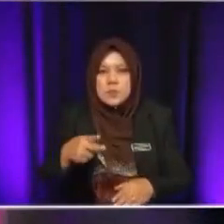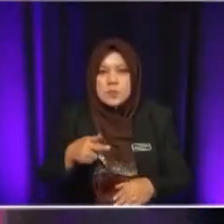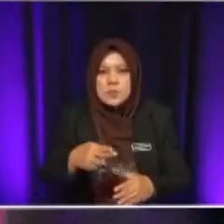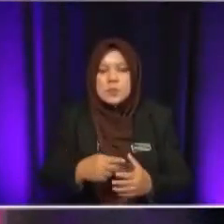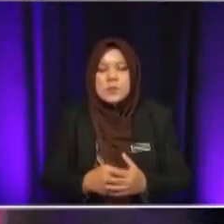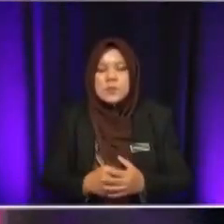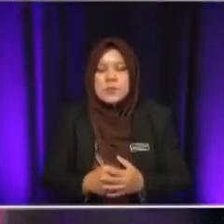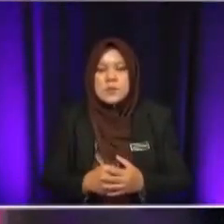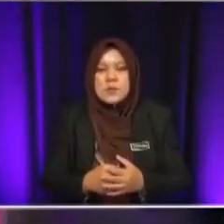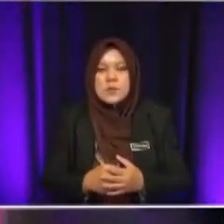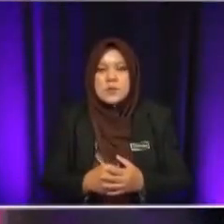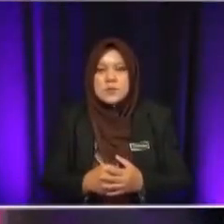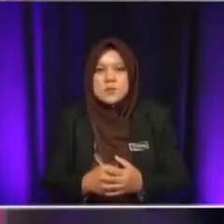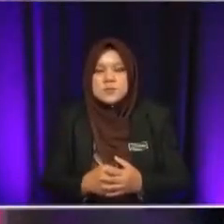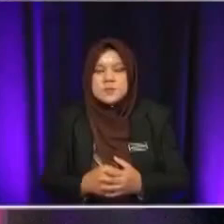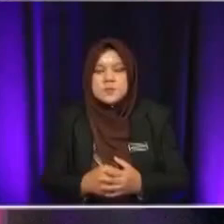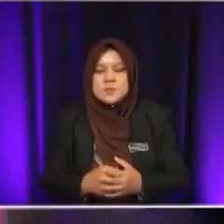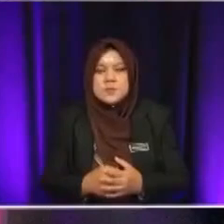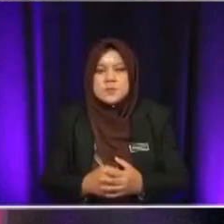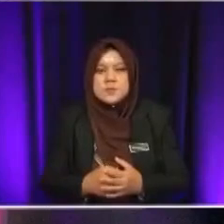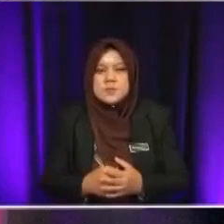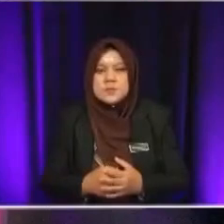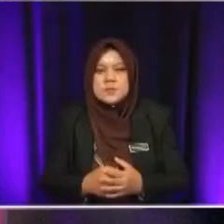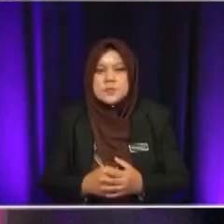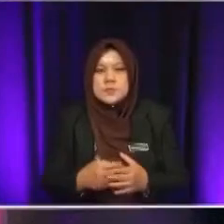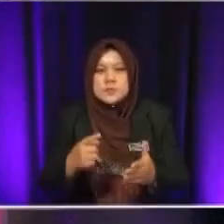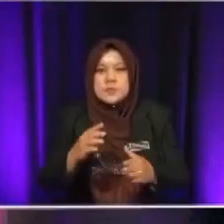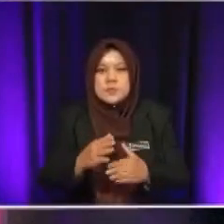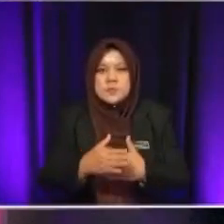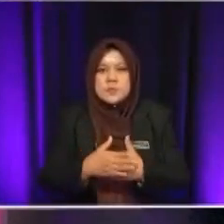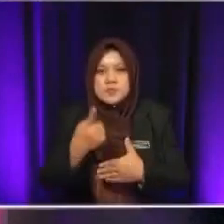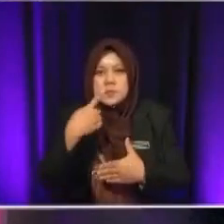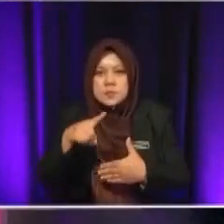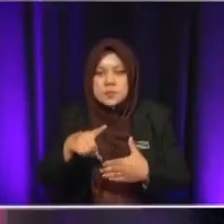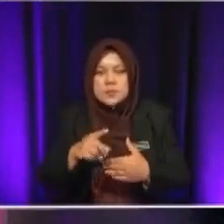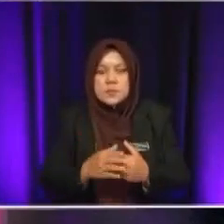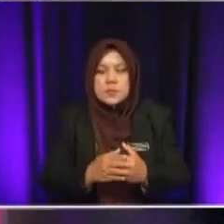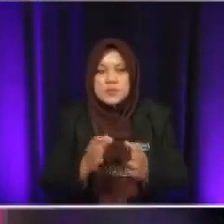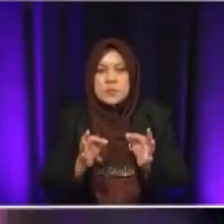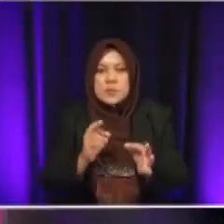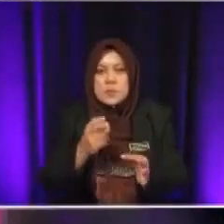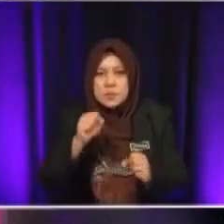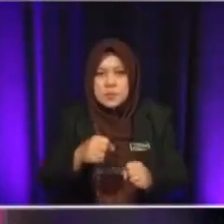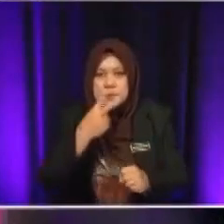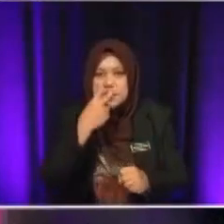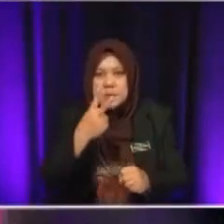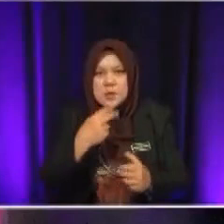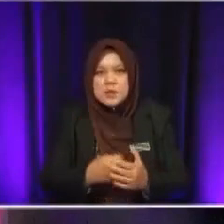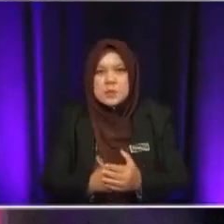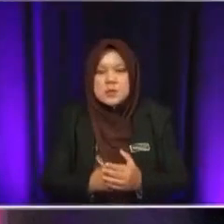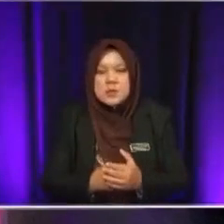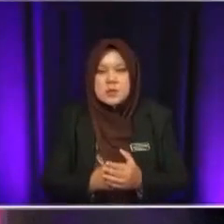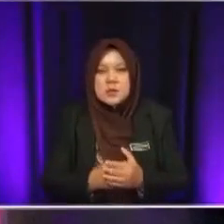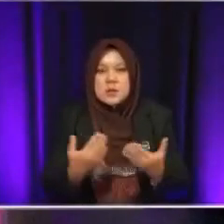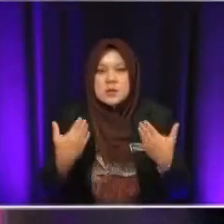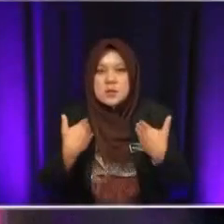serbaguna. Ataupun multi-purpose scissors lah. Okey, untuk yang medium pula, okey, kita akan pilih. Kalau Mira boleh lihat kat lakaran kat sini, medium yang